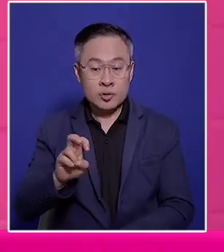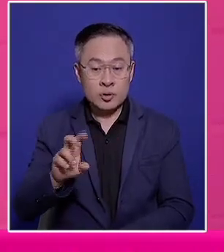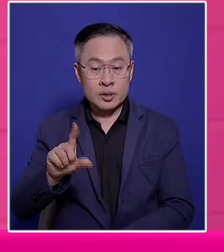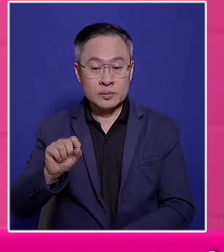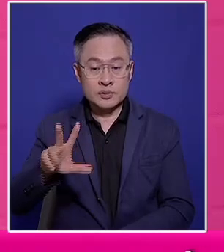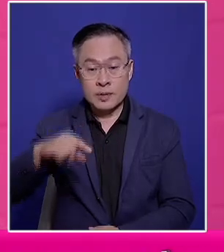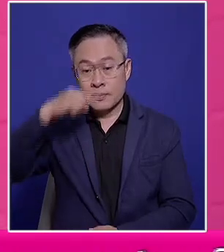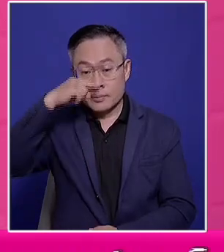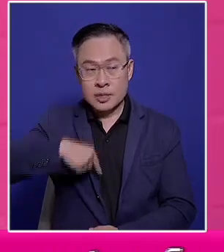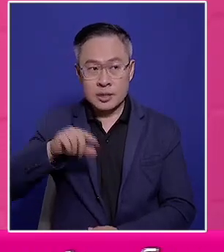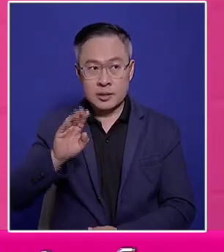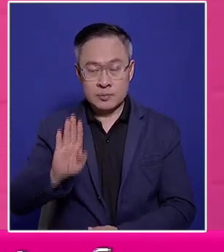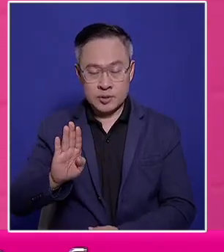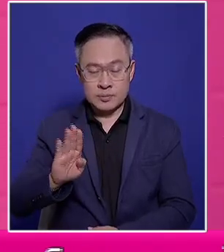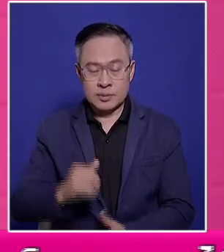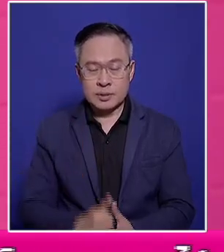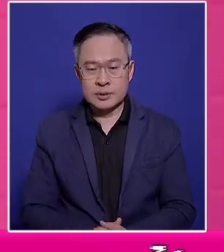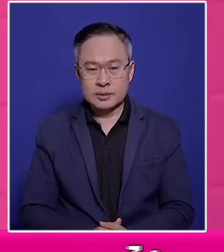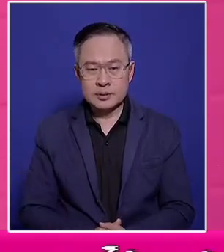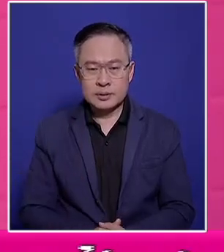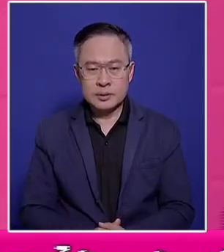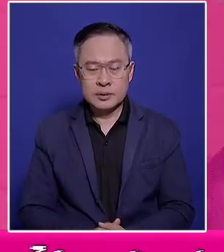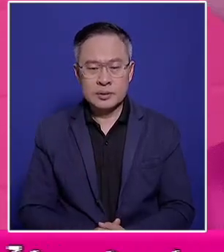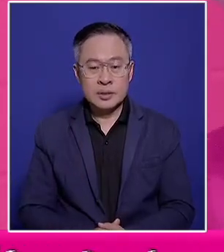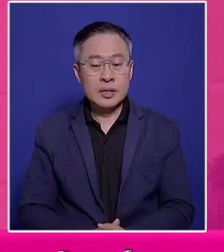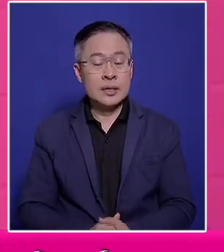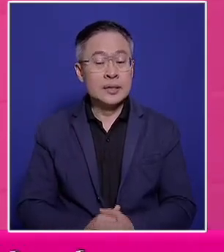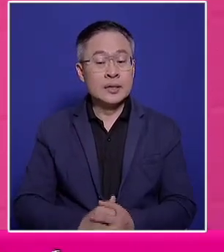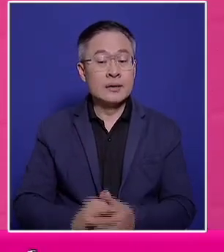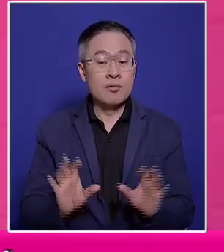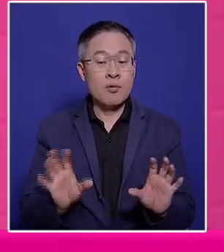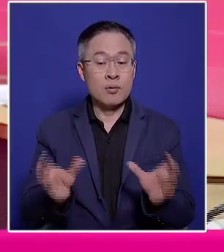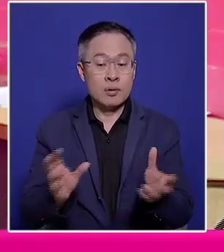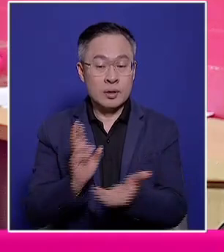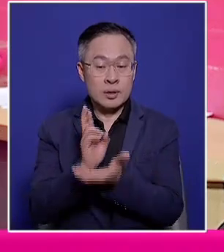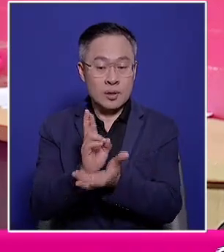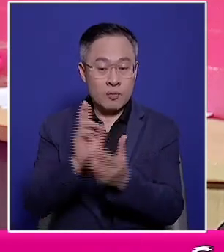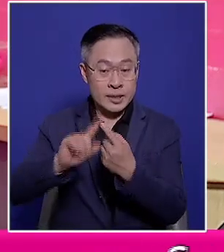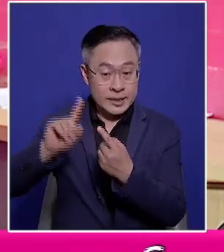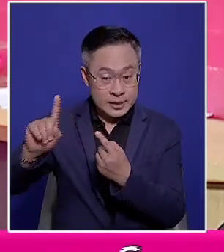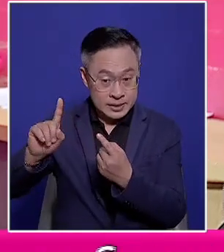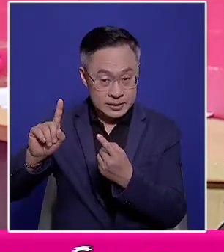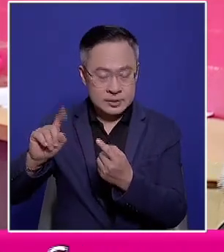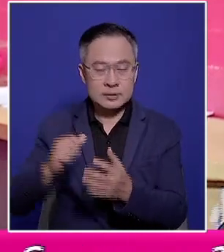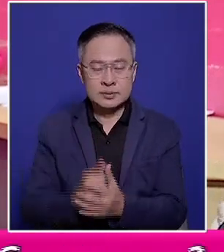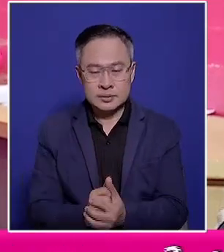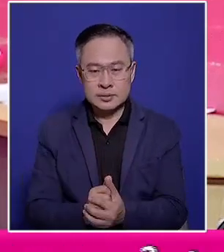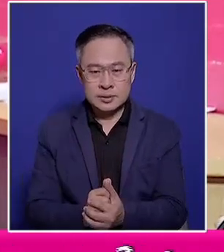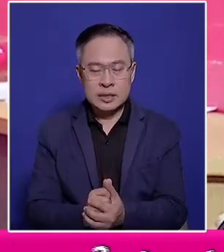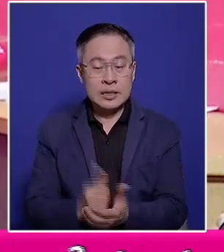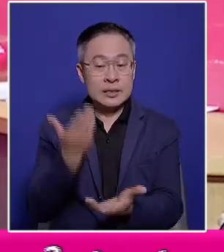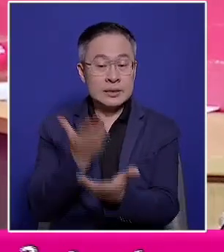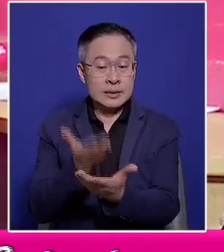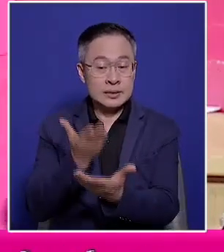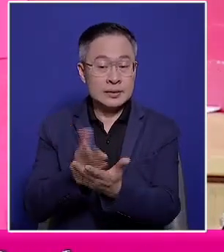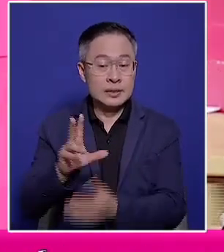ที่223หมวดอักษรบอใบไม้จะได้ทำการออกรางวัลอันดับที่1ออก1ครั้งเป็นเงิน